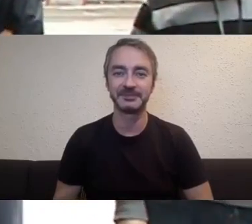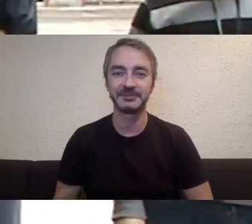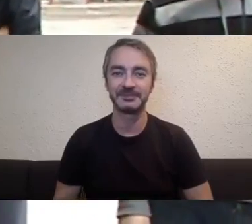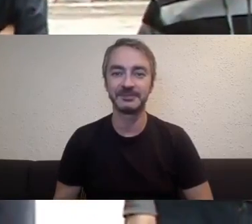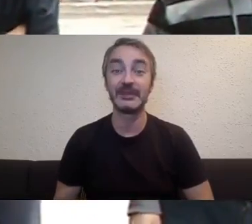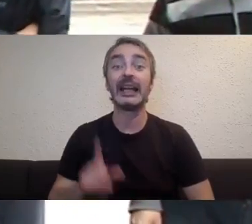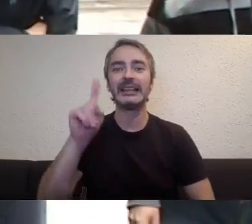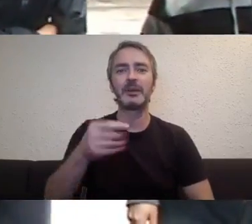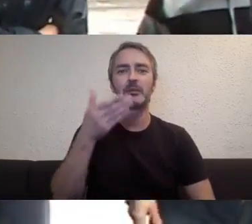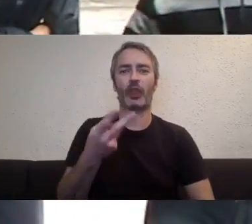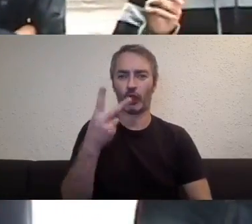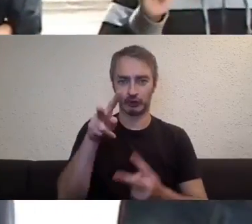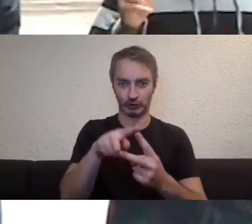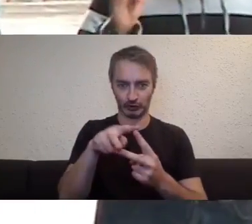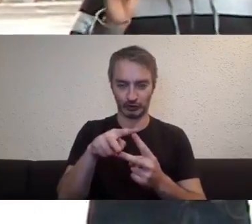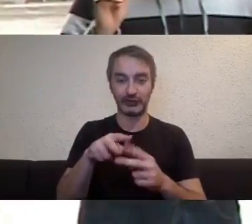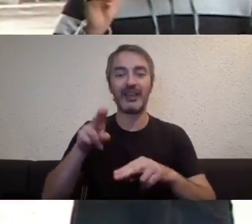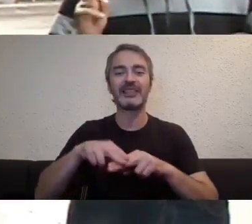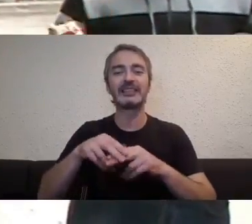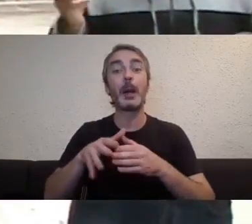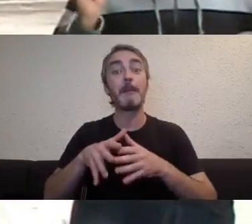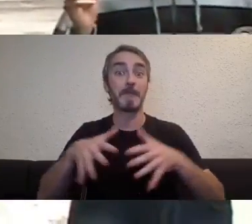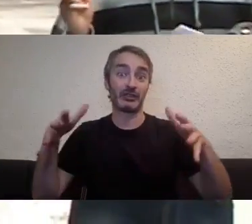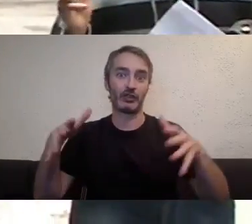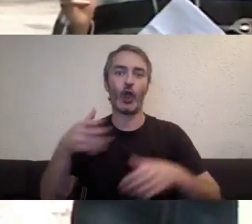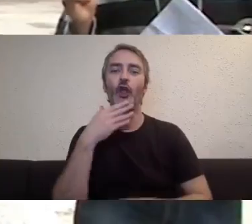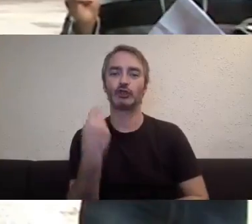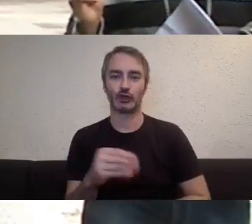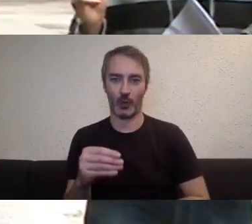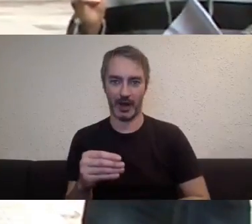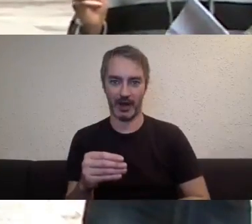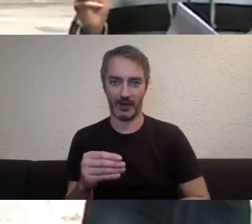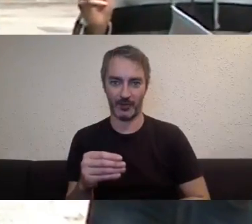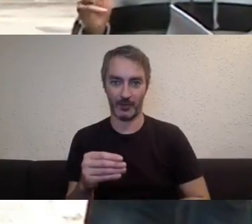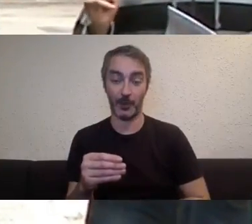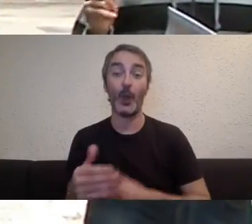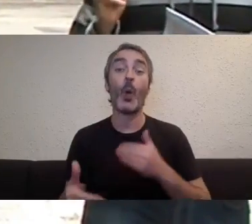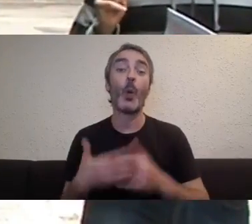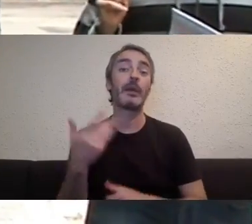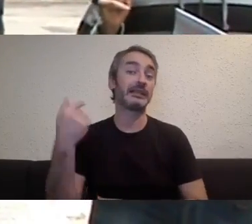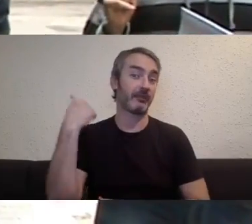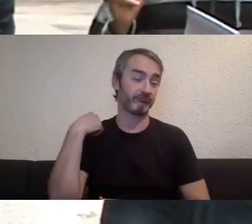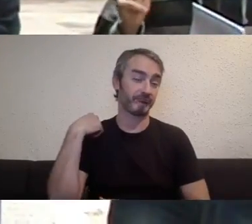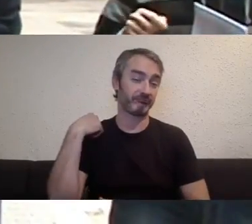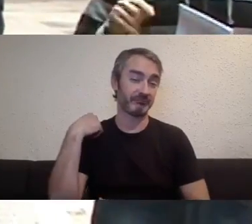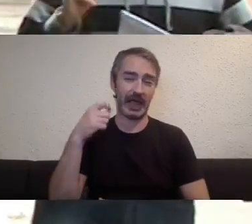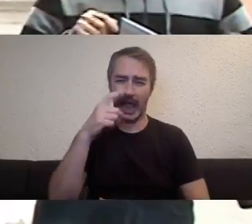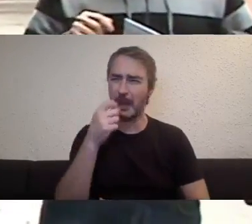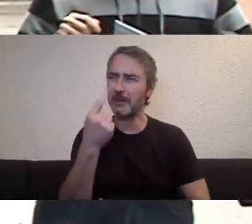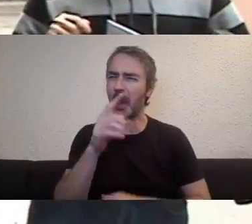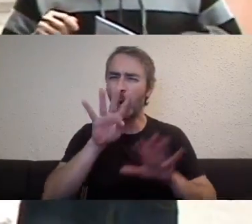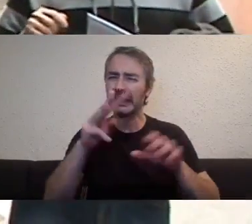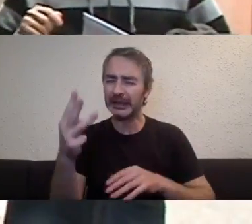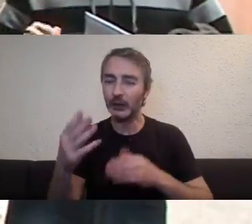Sí, sí. I també important dues coses més. Les festes majors joves, que es van començar a tirar endavant